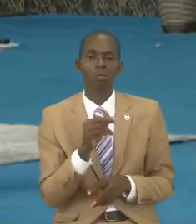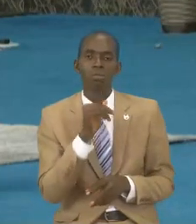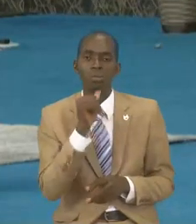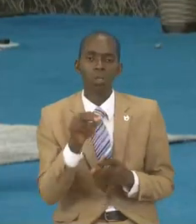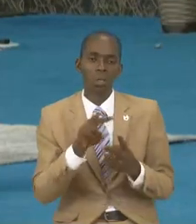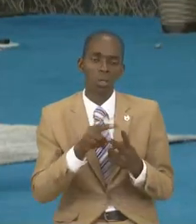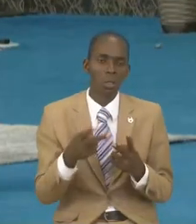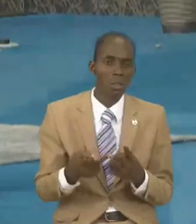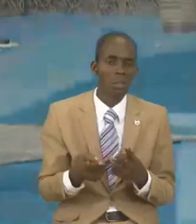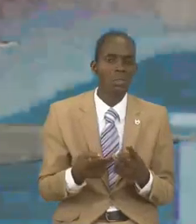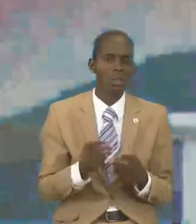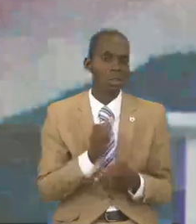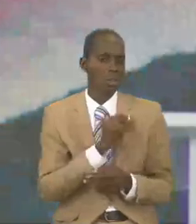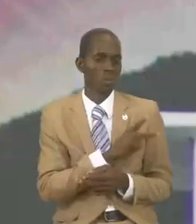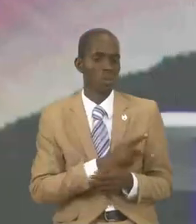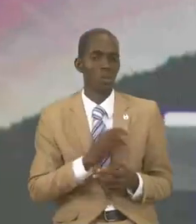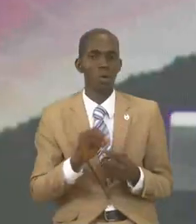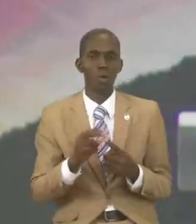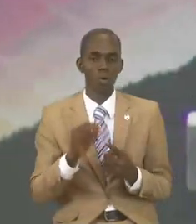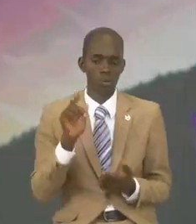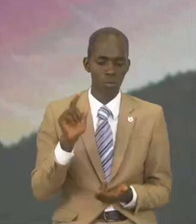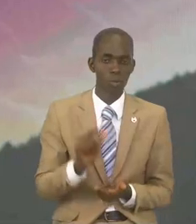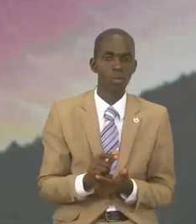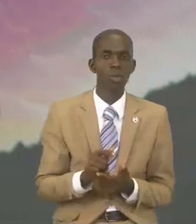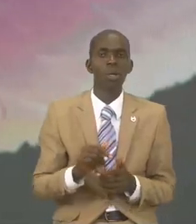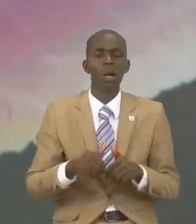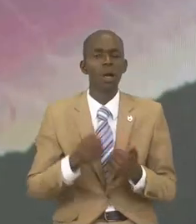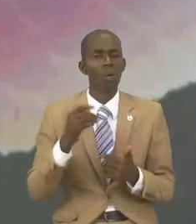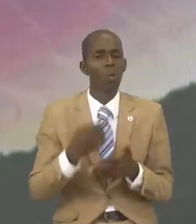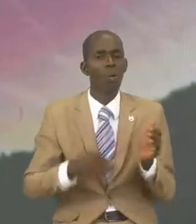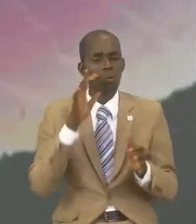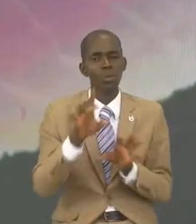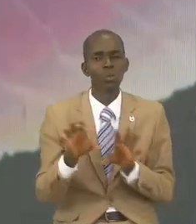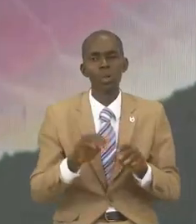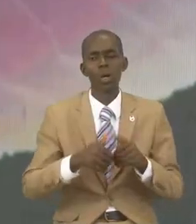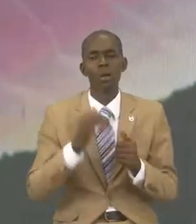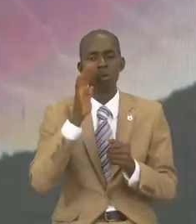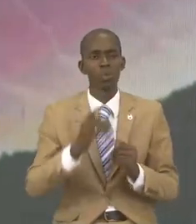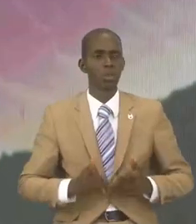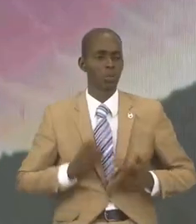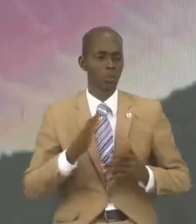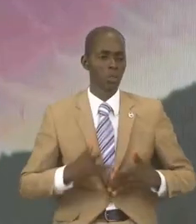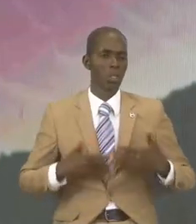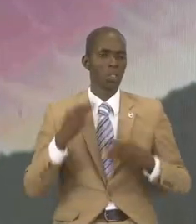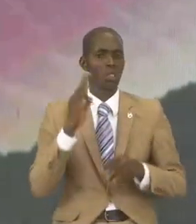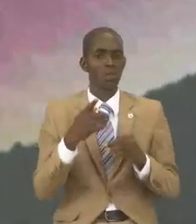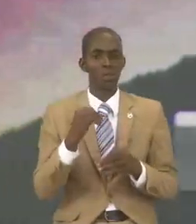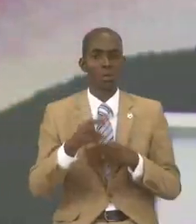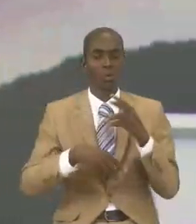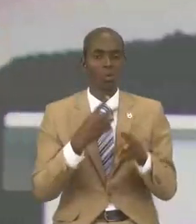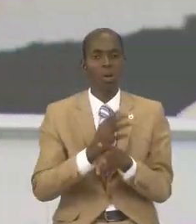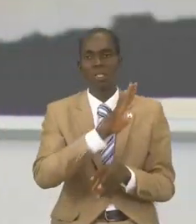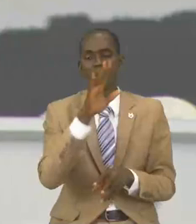n'apprécie pas ou ne dévalue pas? Que feras-tu? Comment mèneras-tu ta vie si le monde ne disait pas bien,